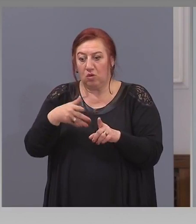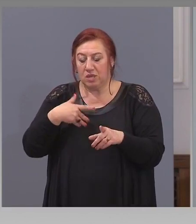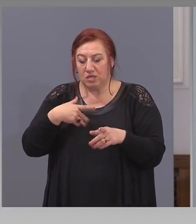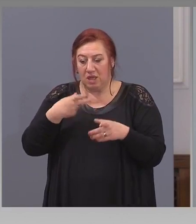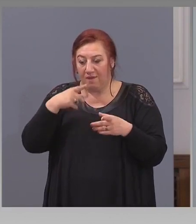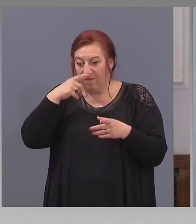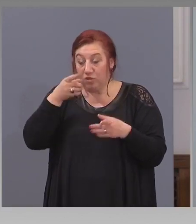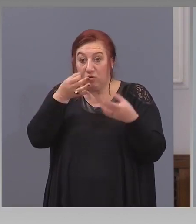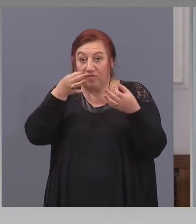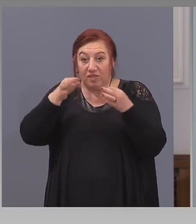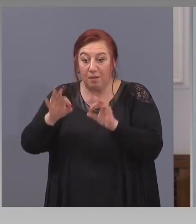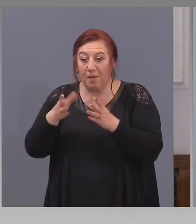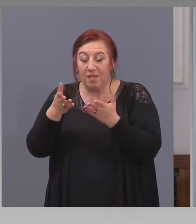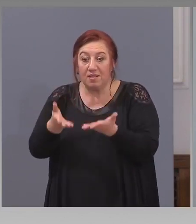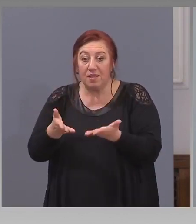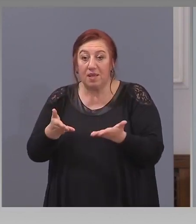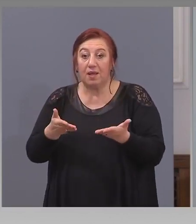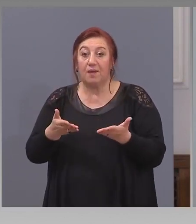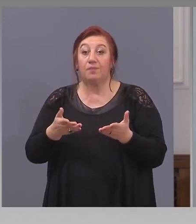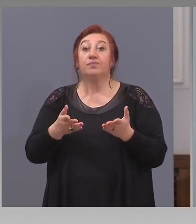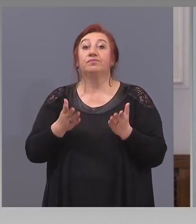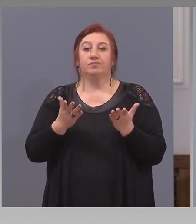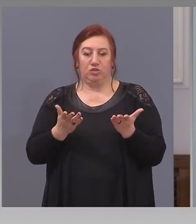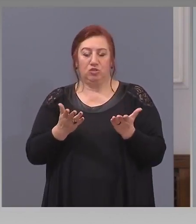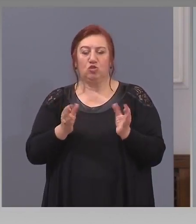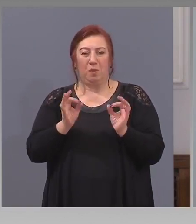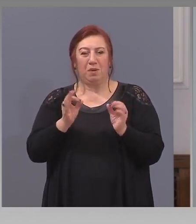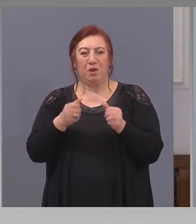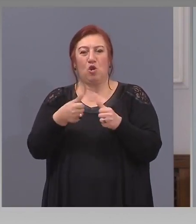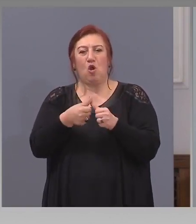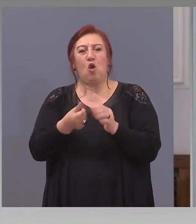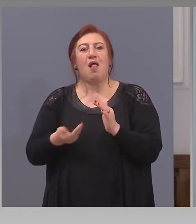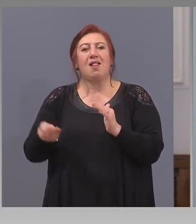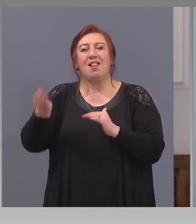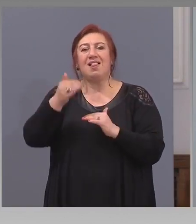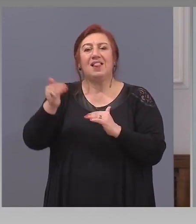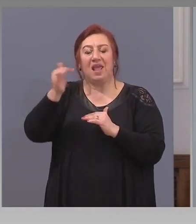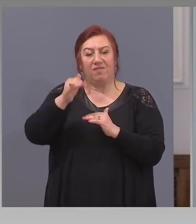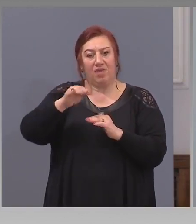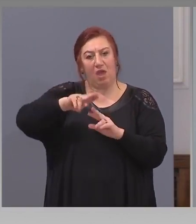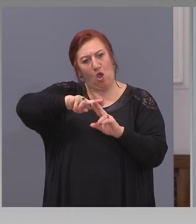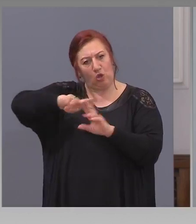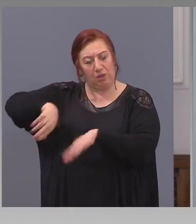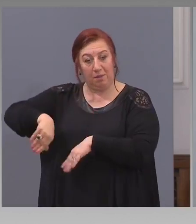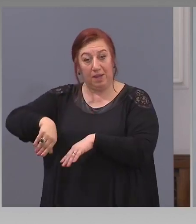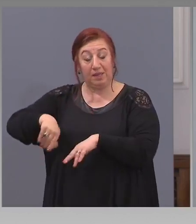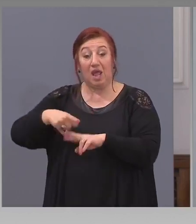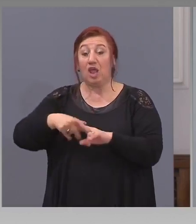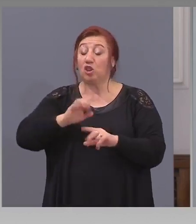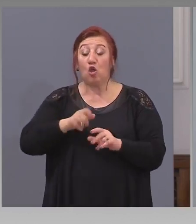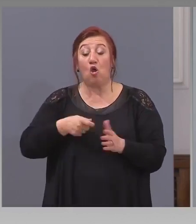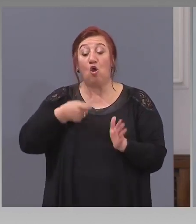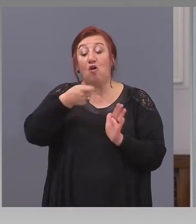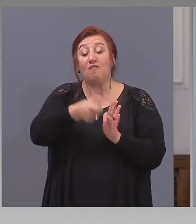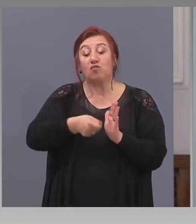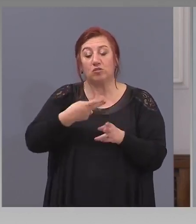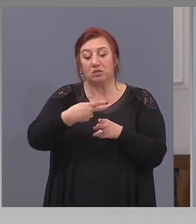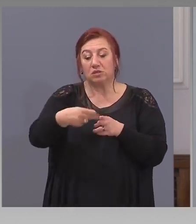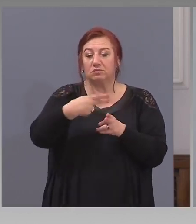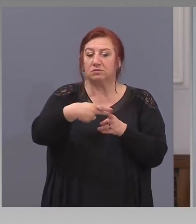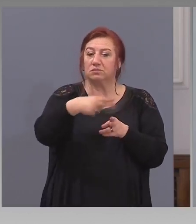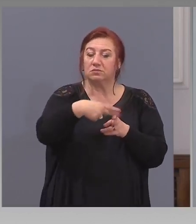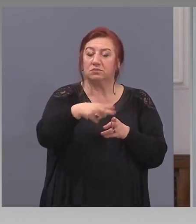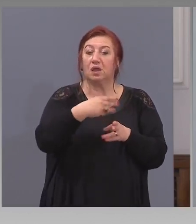обръщат, защото реши се лихвите да отпаднат, но не и да се отложат вноските по кредити.